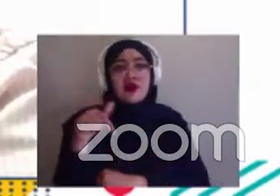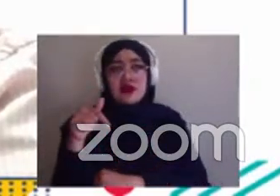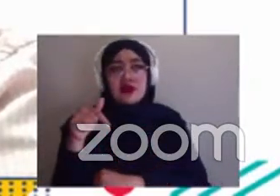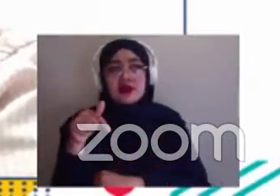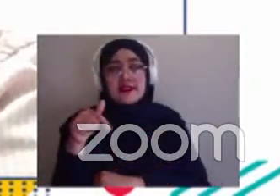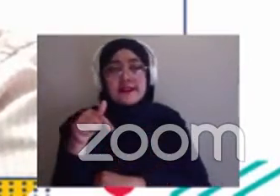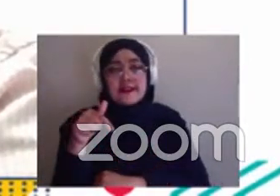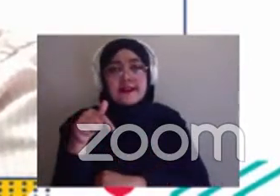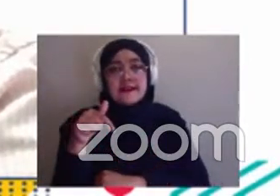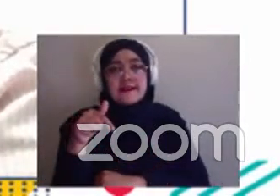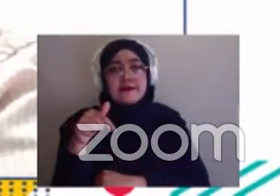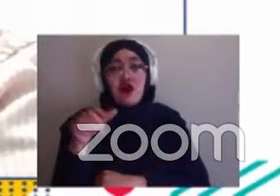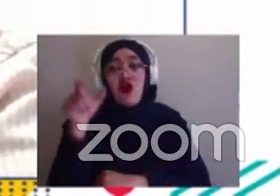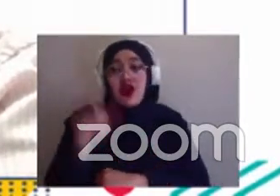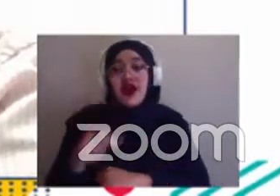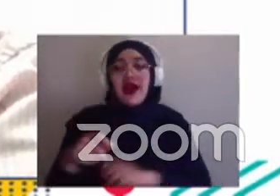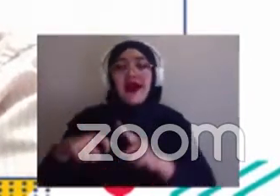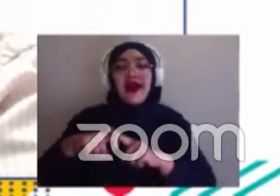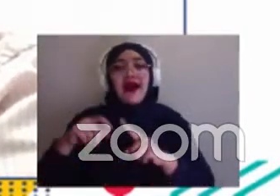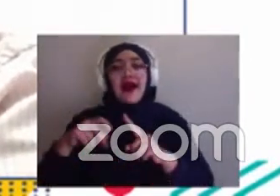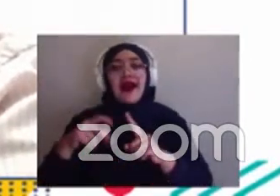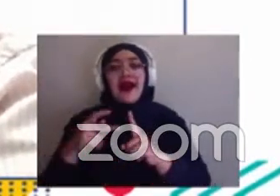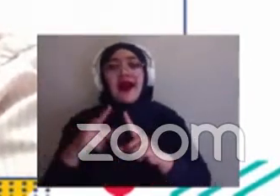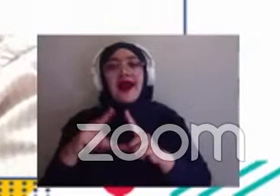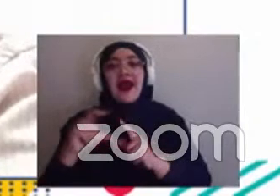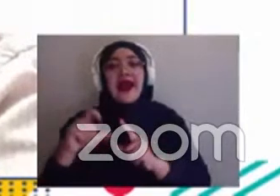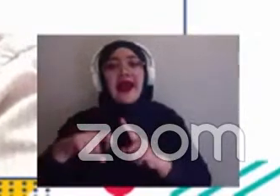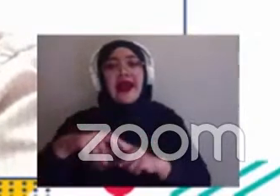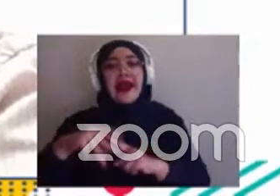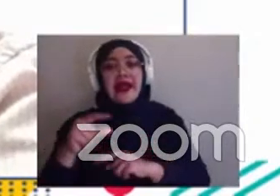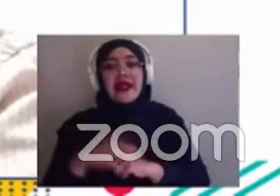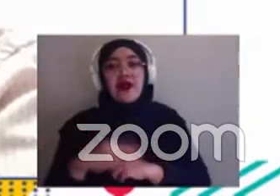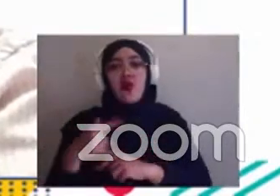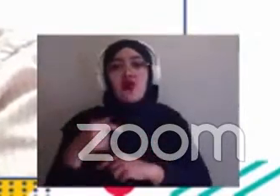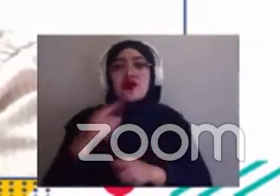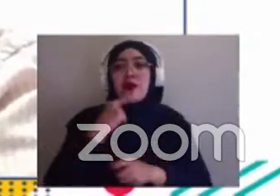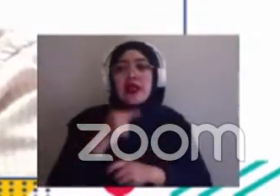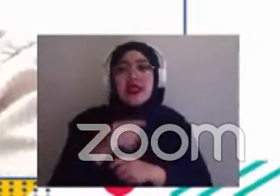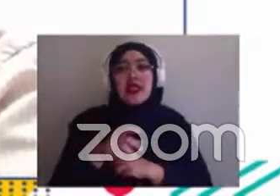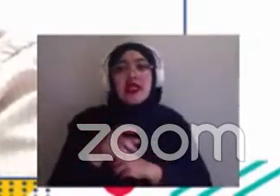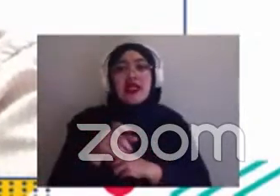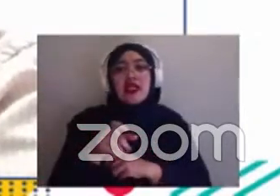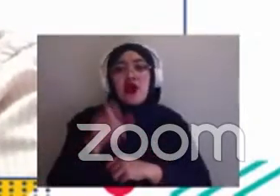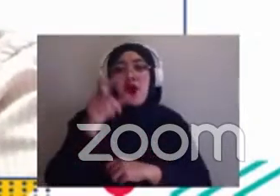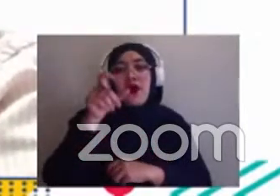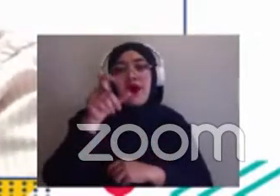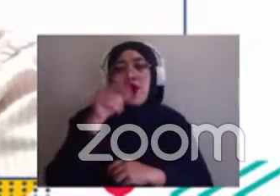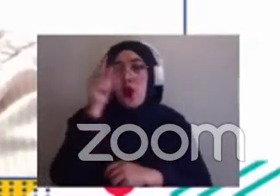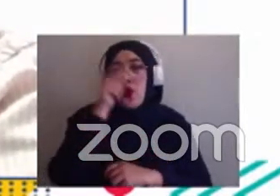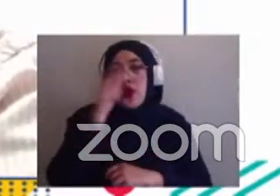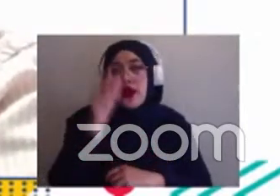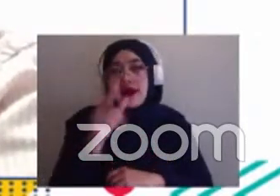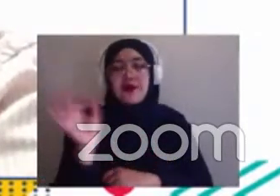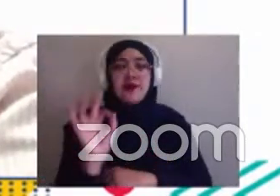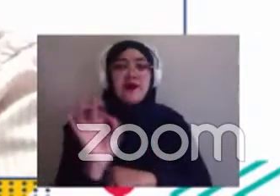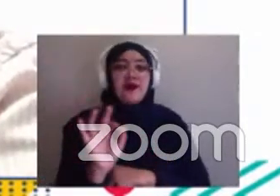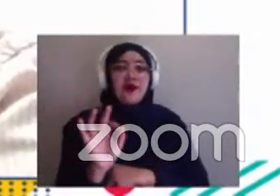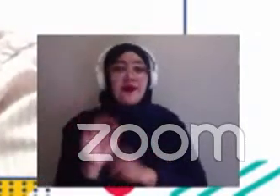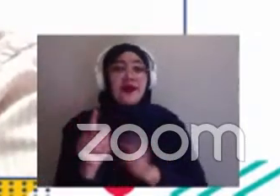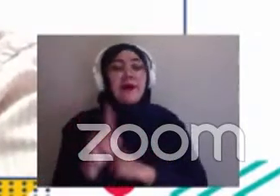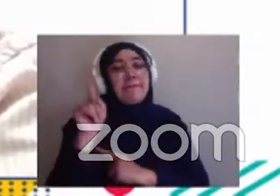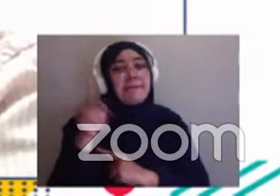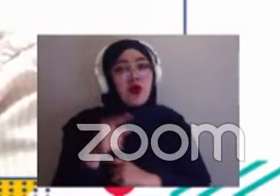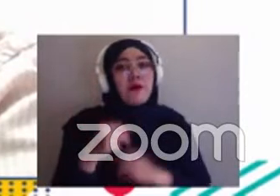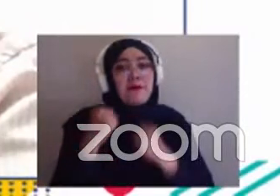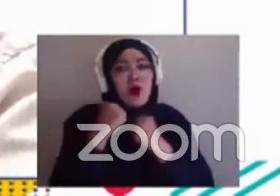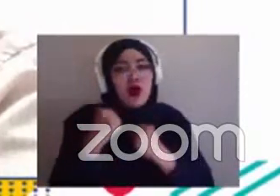peretas ini belum secanggih apa yang kita lihat di luar gitu ya. Nah, tetapi memang saya kira mungkin perlu ada penguatan-penguatan